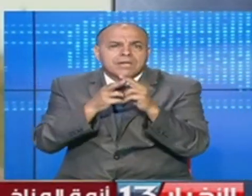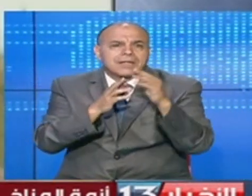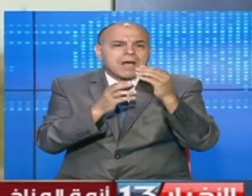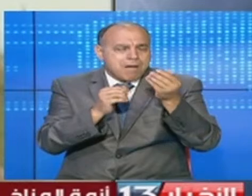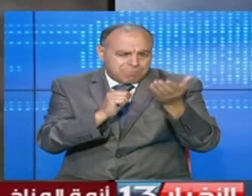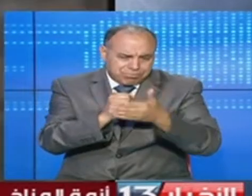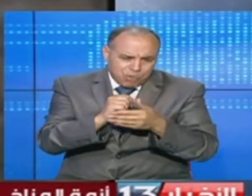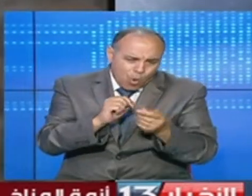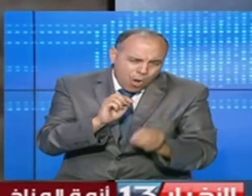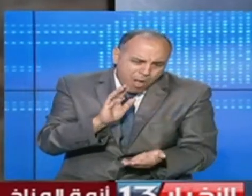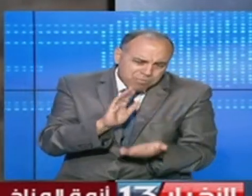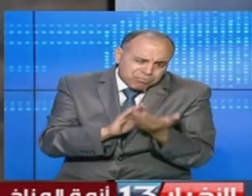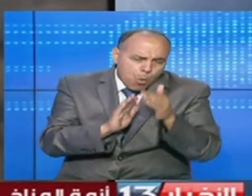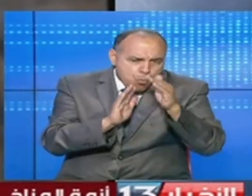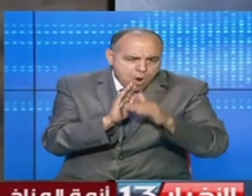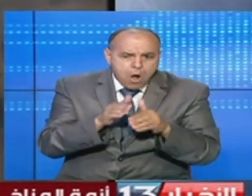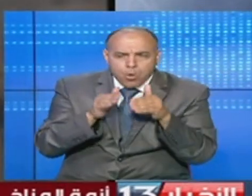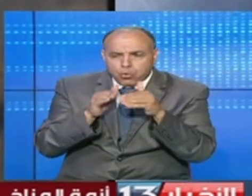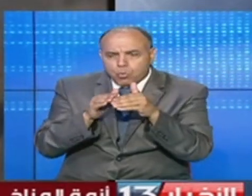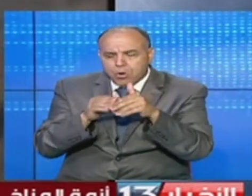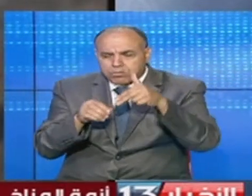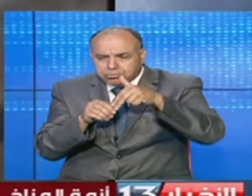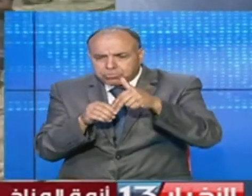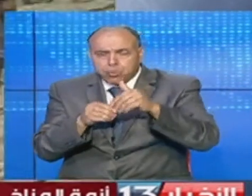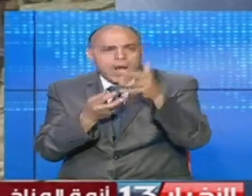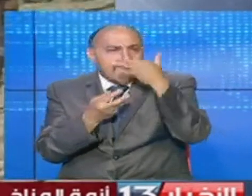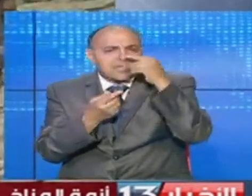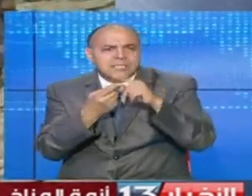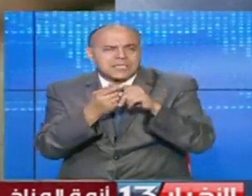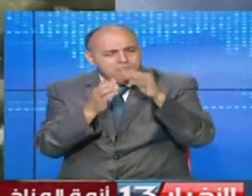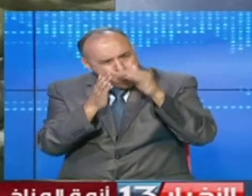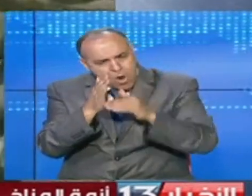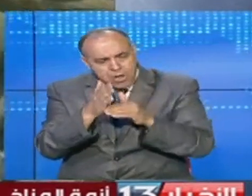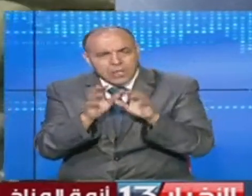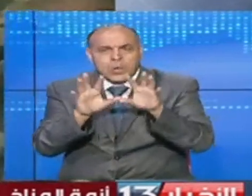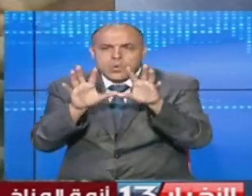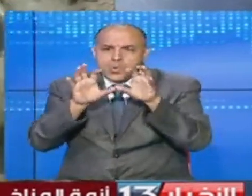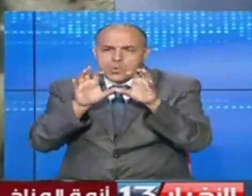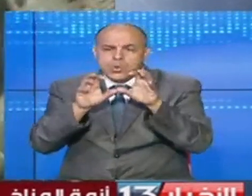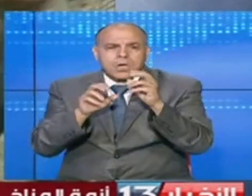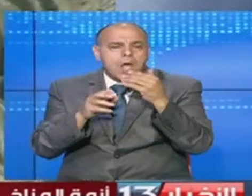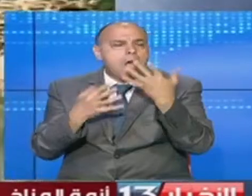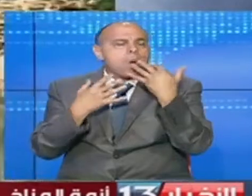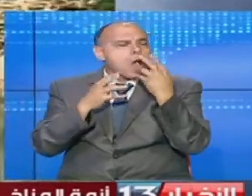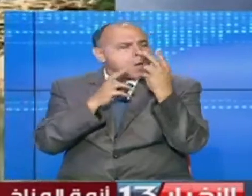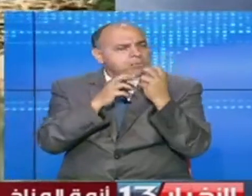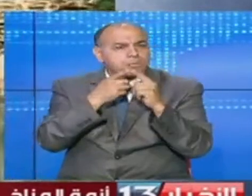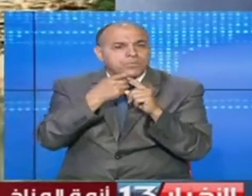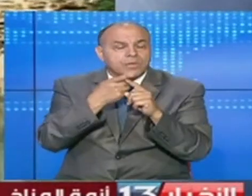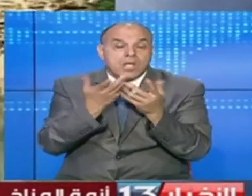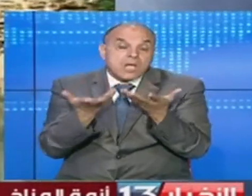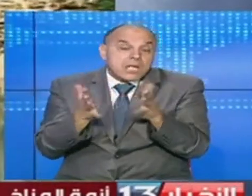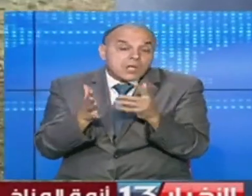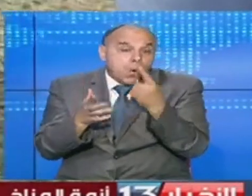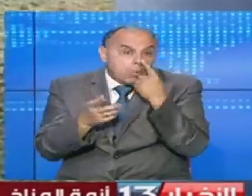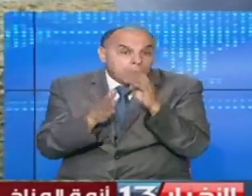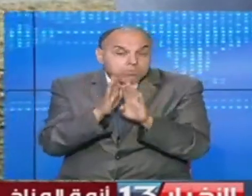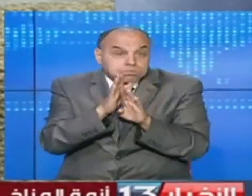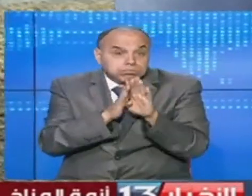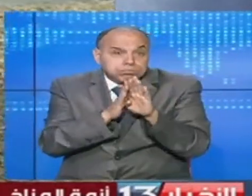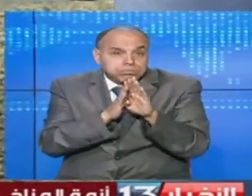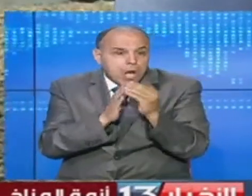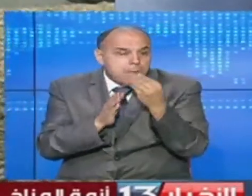المحاصيل وتزايد الطلب على الوقود الحيوي والعباد التي تمتص ثاني اكسيد الكربون المتوقع ان ترتفع اسعار